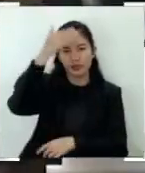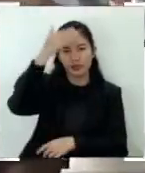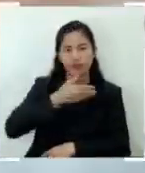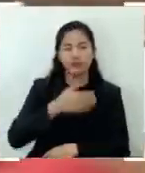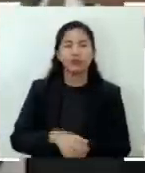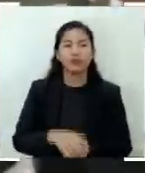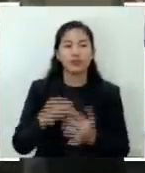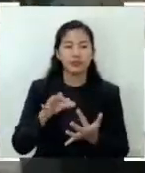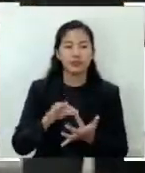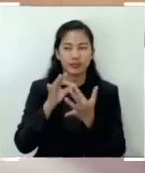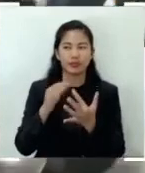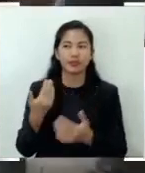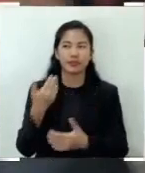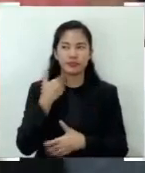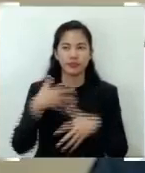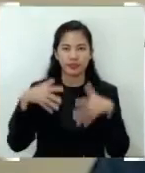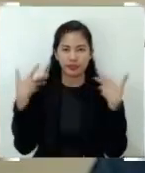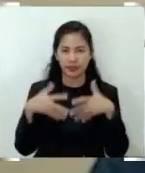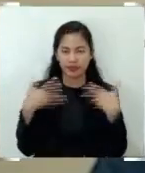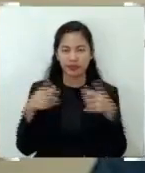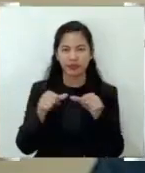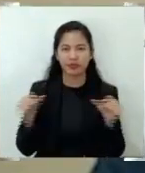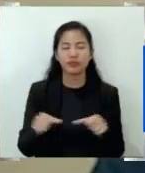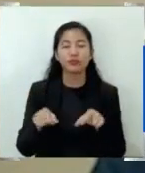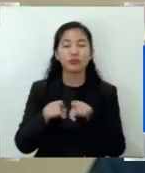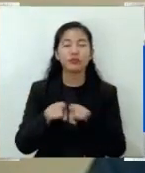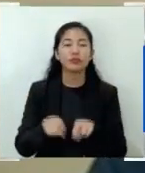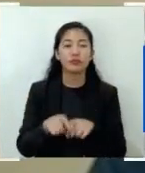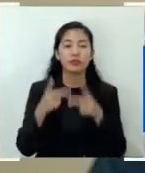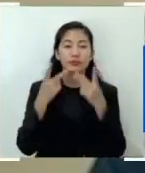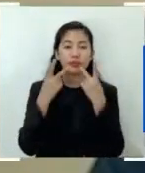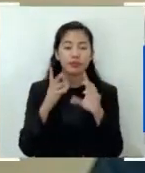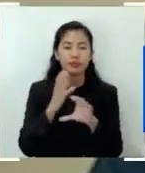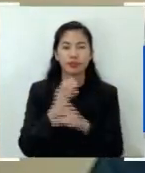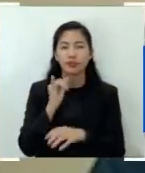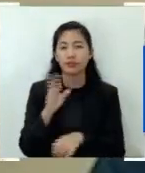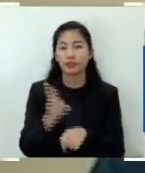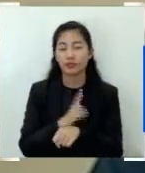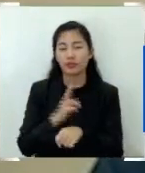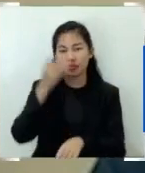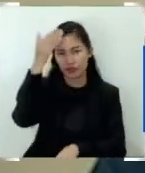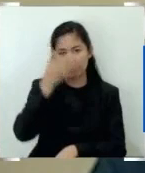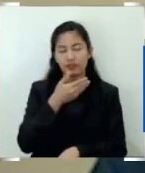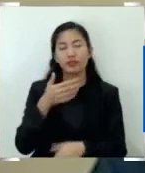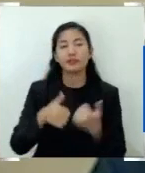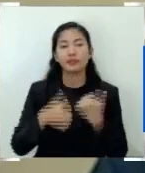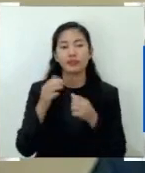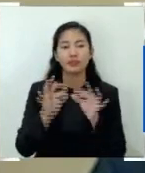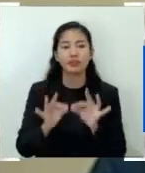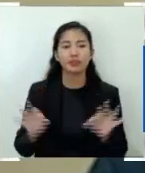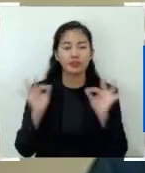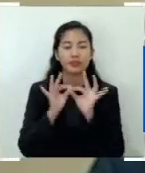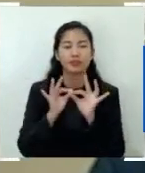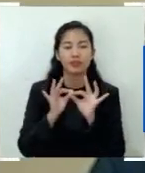area maging sa pampublikong sasakyan. When you use the face shield, the most important protection there is protecting